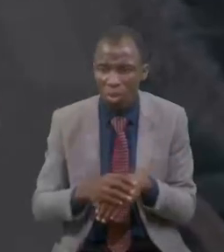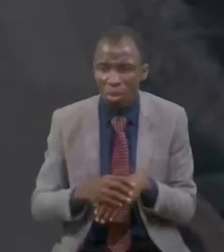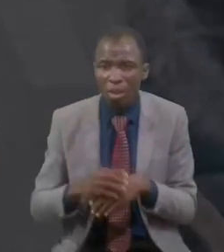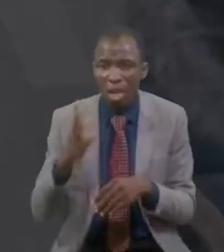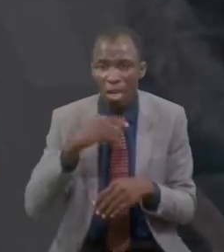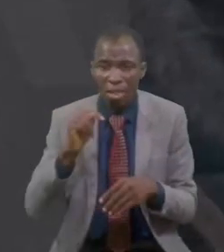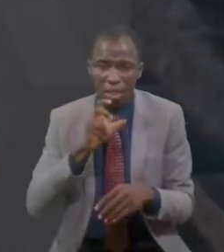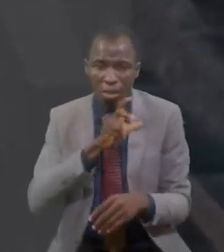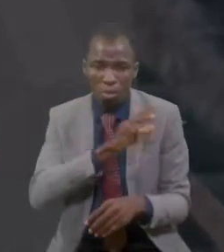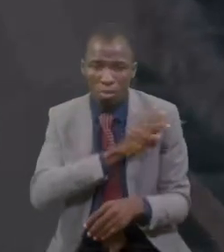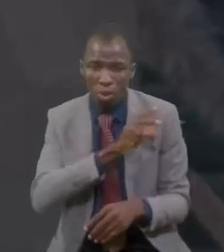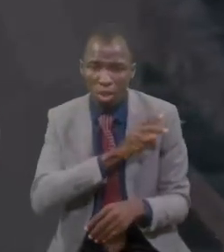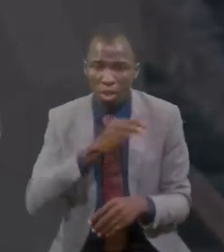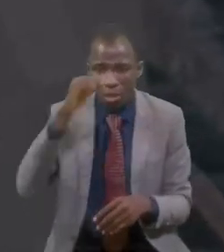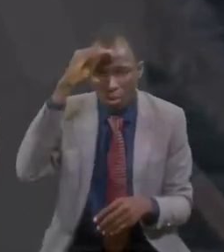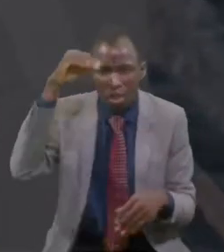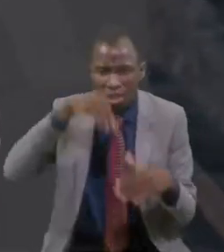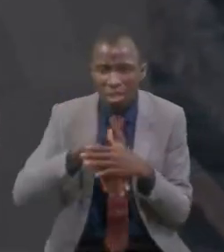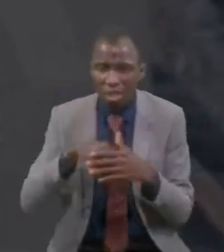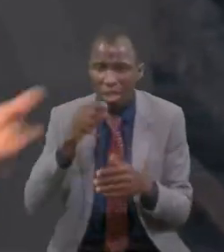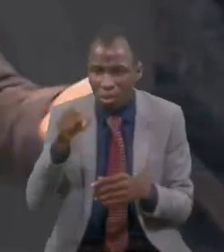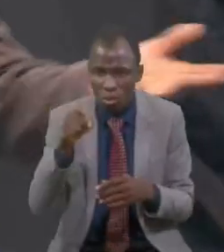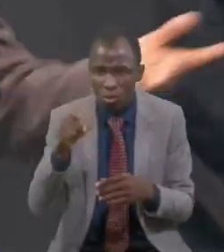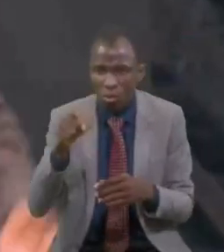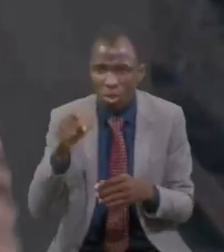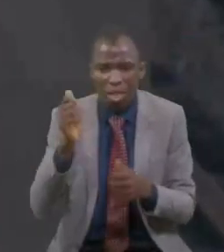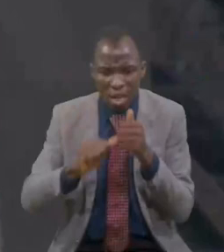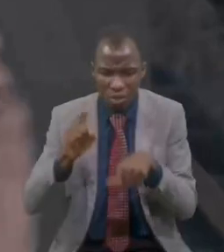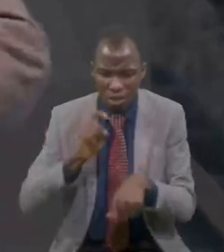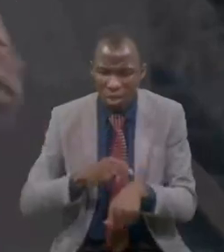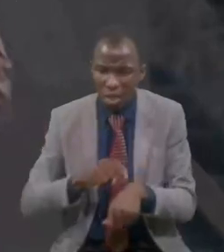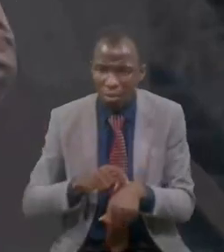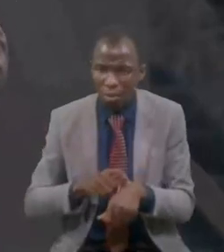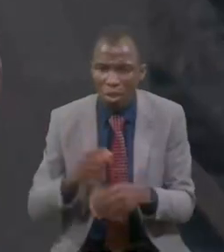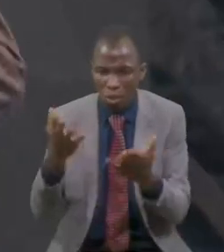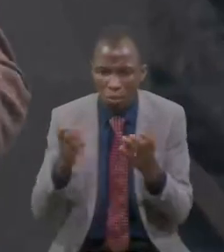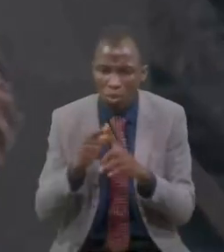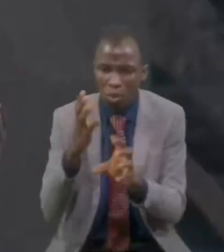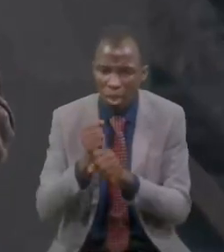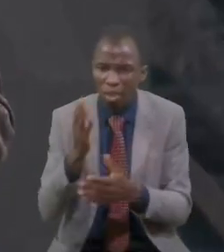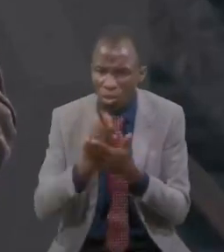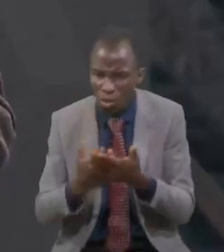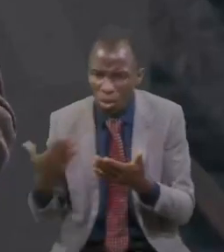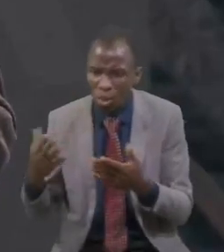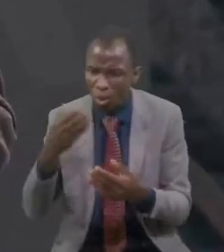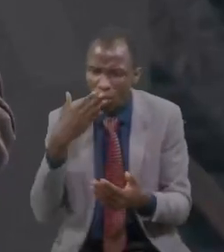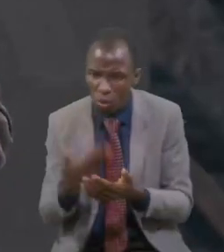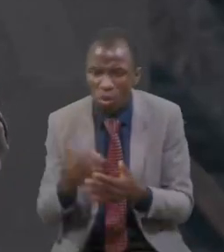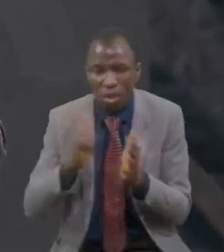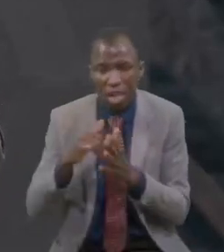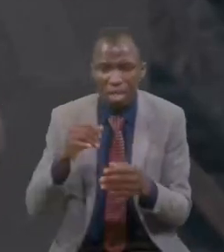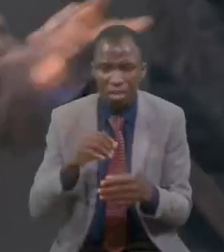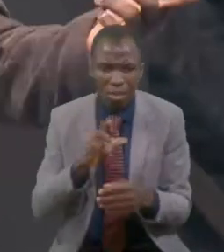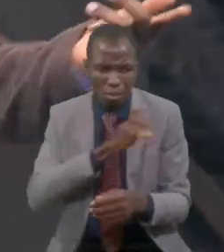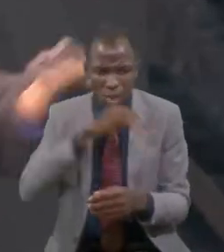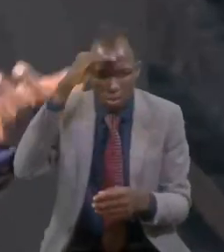le policier au- dedans de vous à tout moment que vous voulez faire quelque chose de bon le policier au de